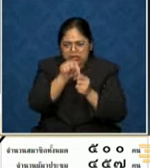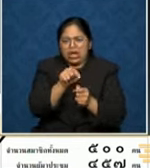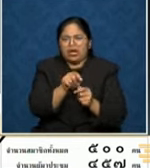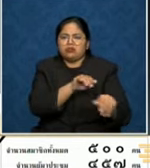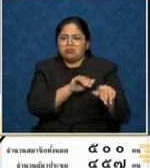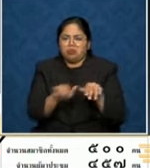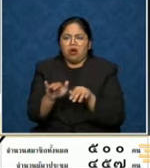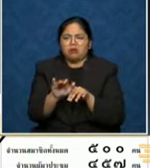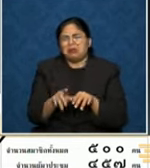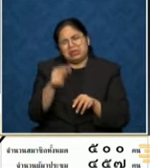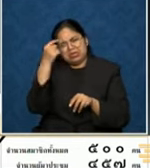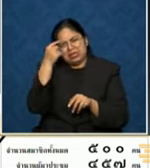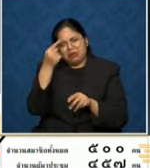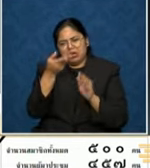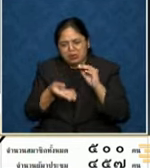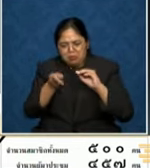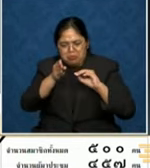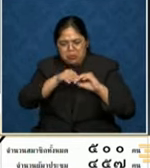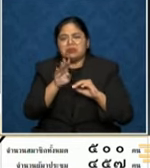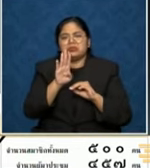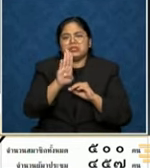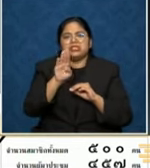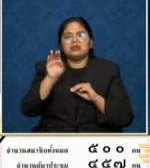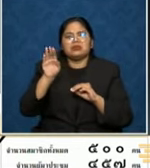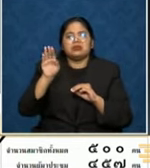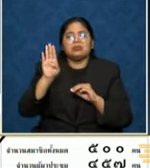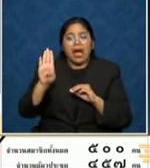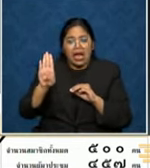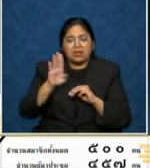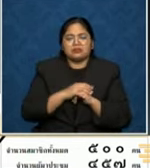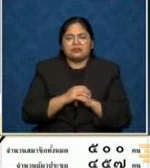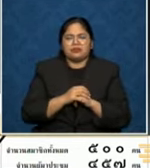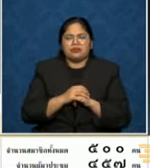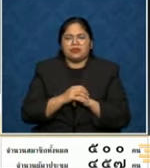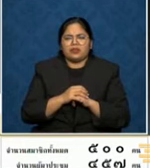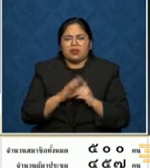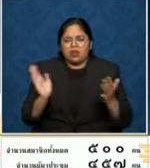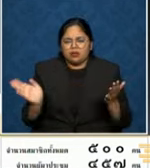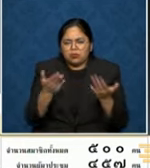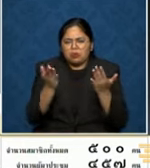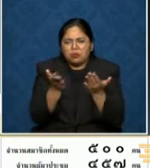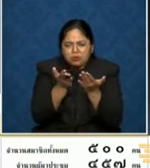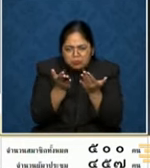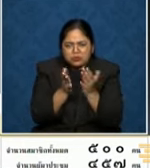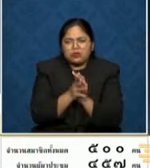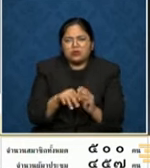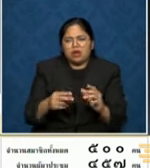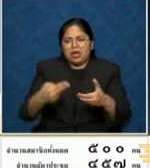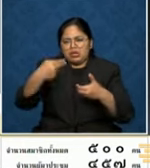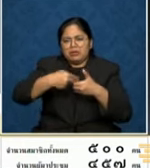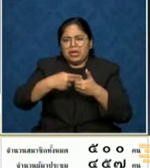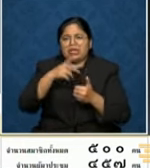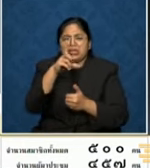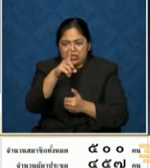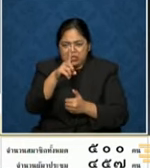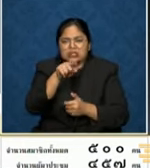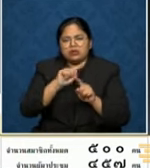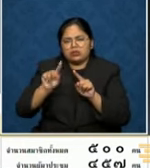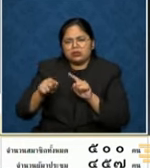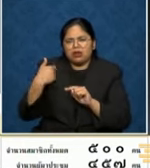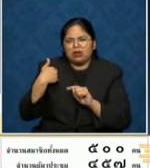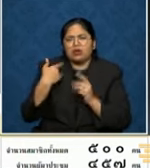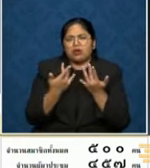าจะมีสัก4บาทนะคะที่จะต้องปรับเพิ่มการใช้กองทุนน้ำมันอุดหนุนน้ำมันดีเซลนะคะก็ยังคงมาตรการอยู่แต่ว่าเดี๋ยวฉันจะอ